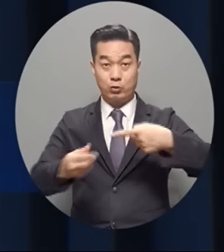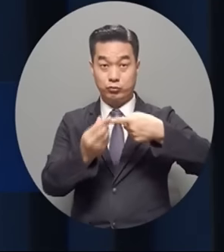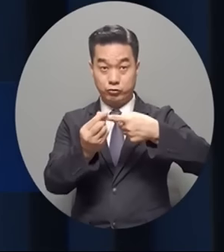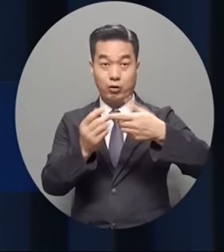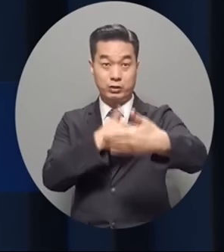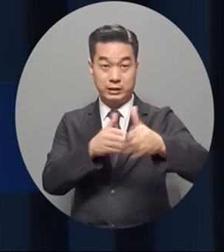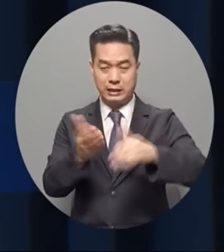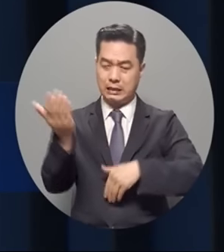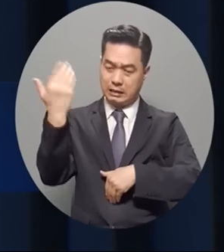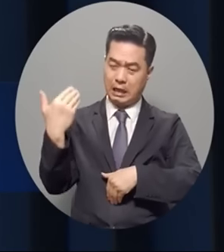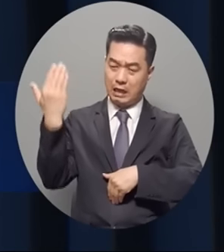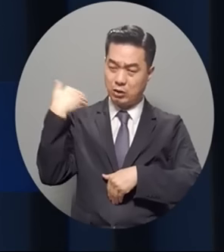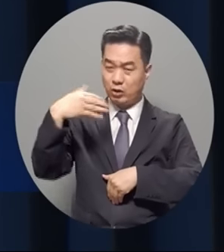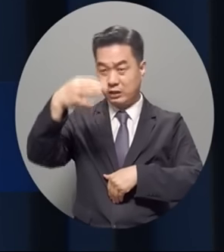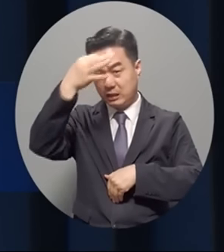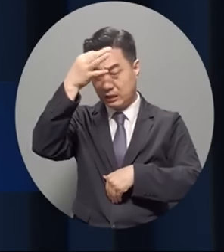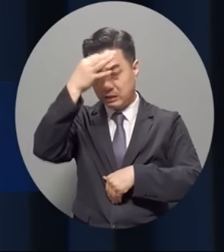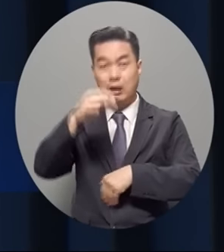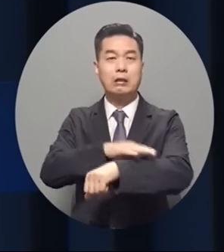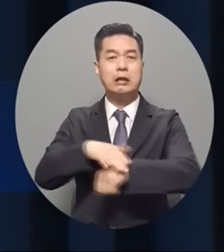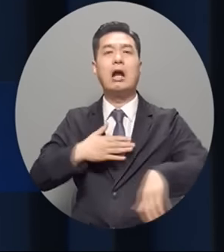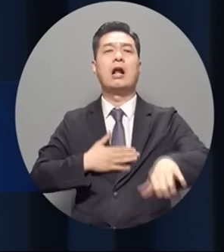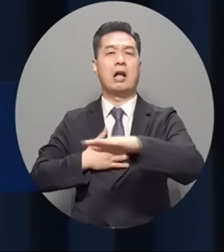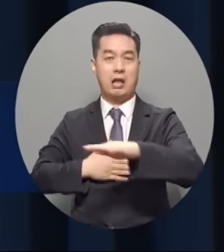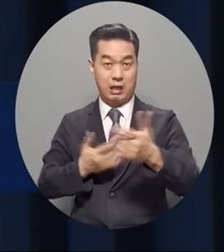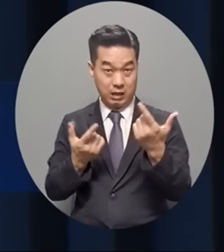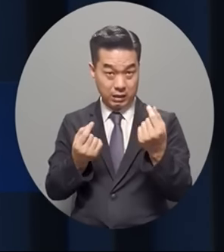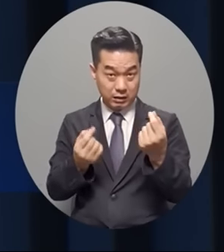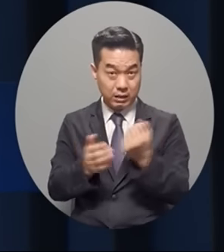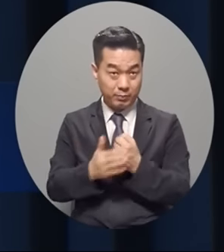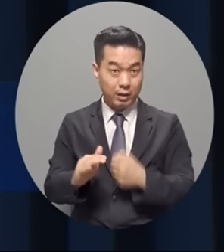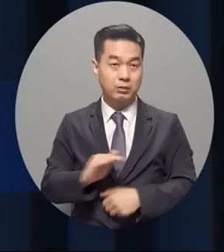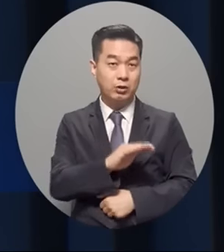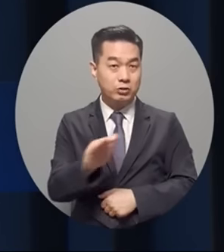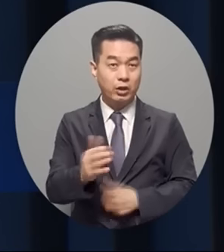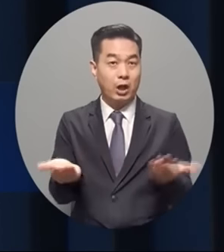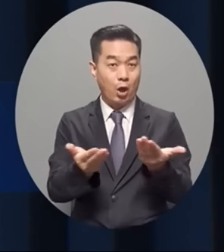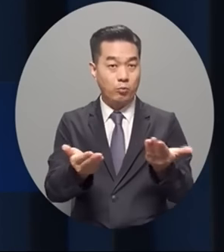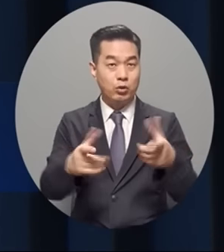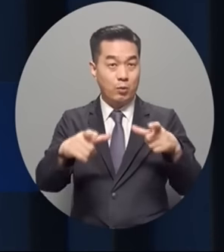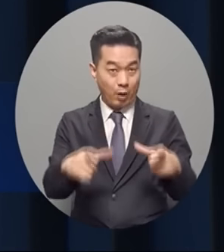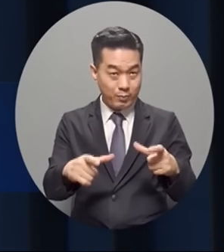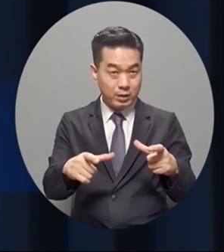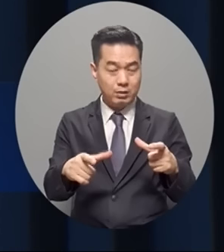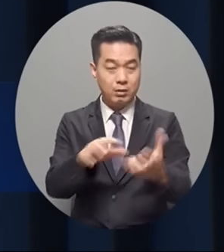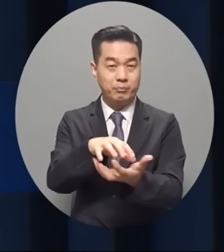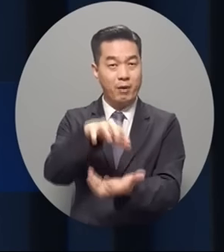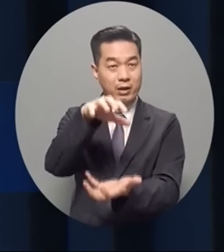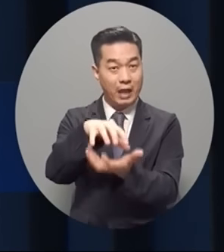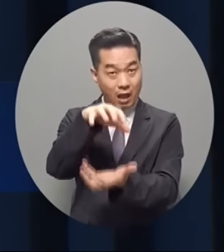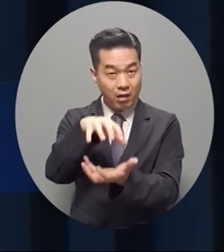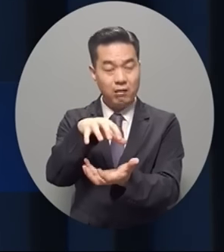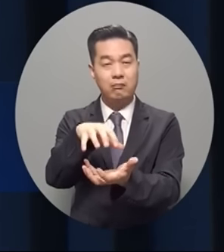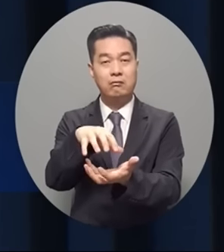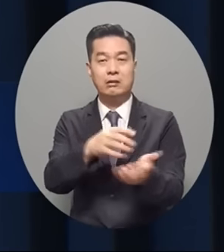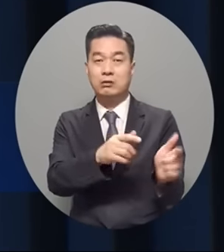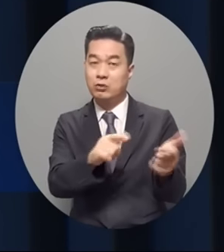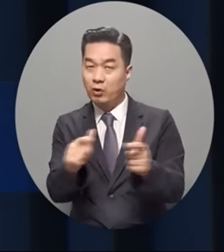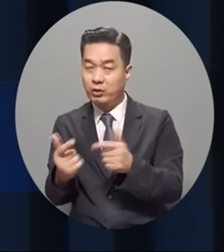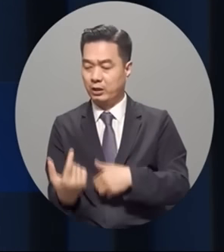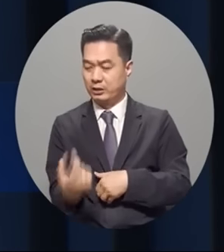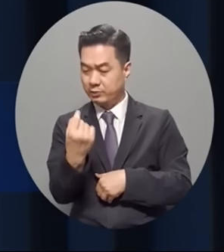종전의 기능이나 그런 것들은 다 잘 아시고 계시기 때문에 저희가 업무 범위나 업무량 그런 것들은